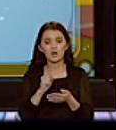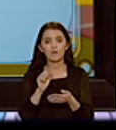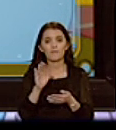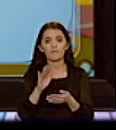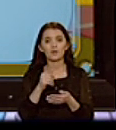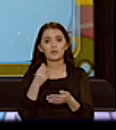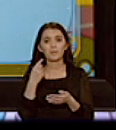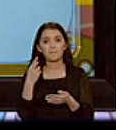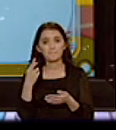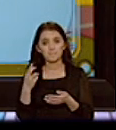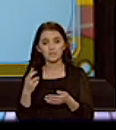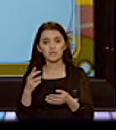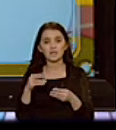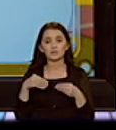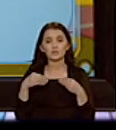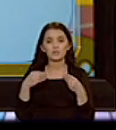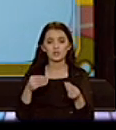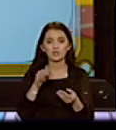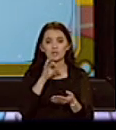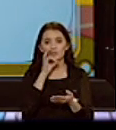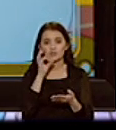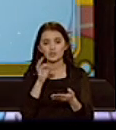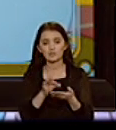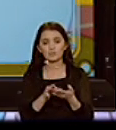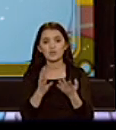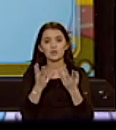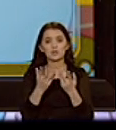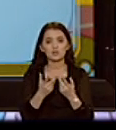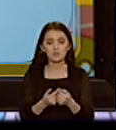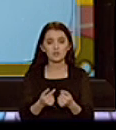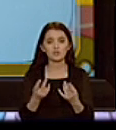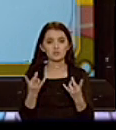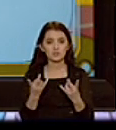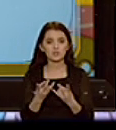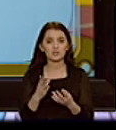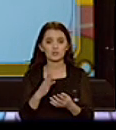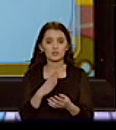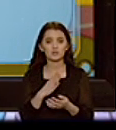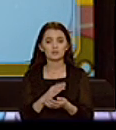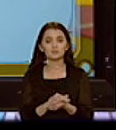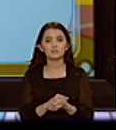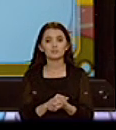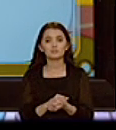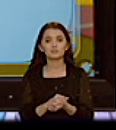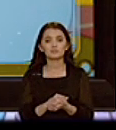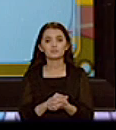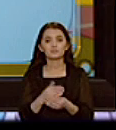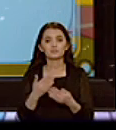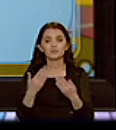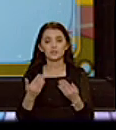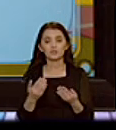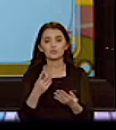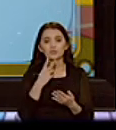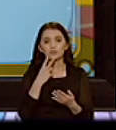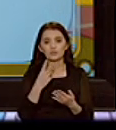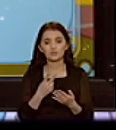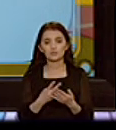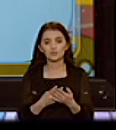B larning berilgan qiymatlardan hisoblashimiz kerak edi. Mana shunday